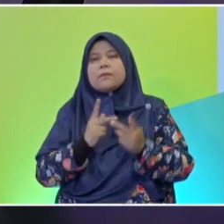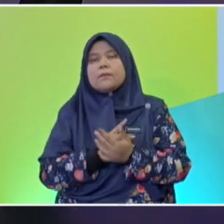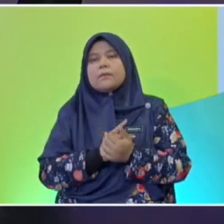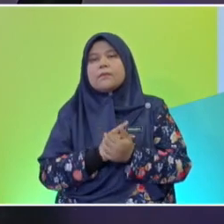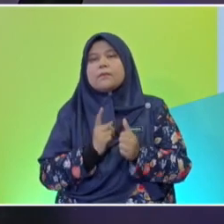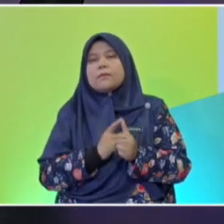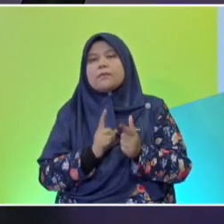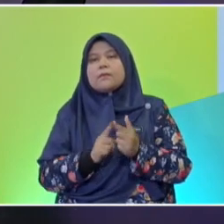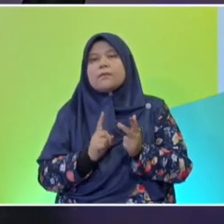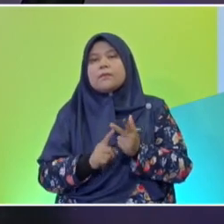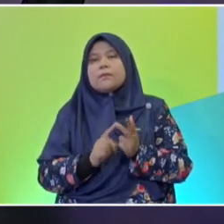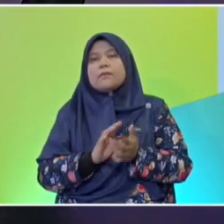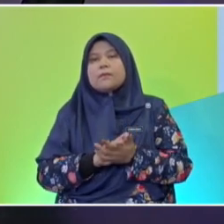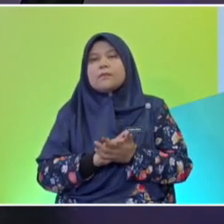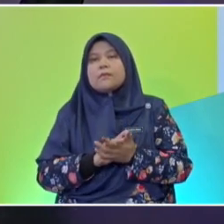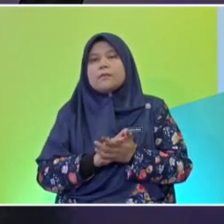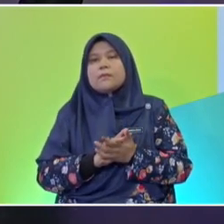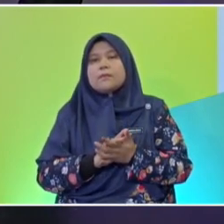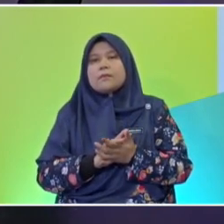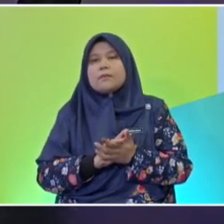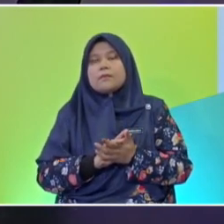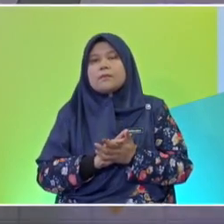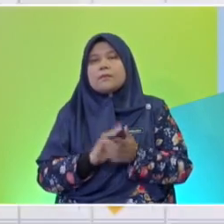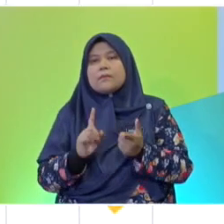kadaren untuk saya lebih